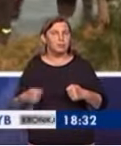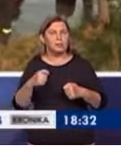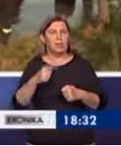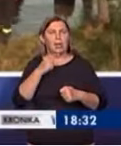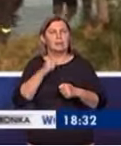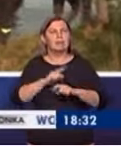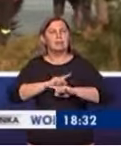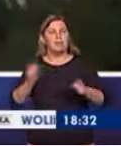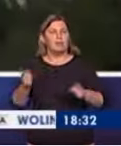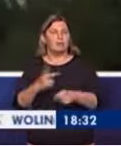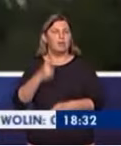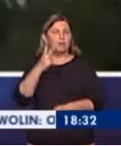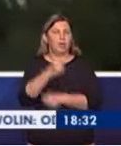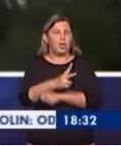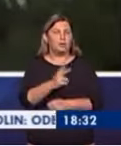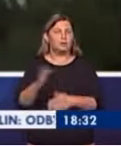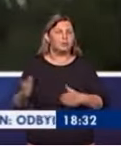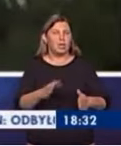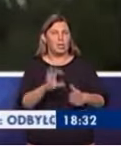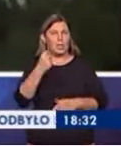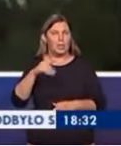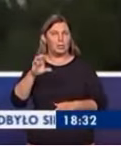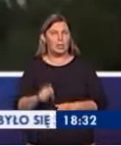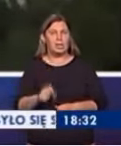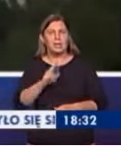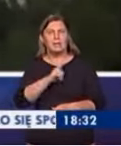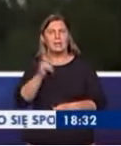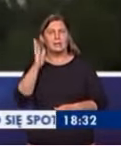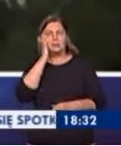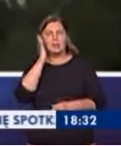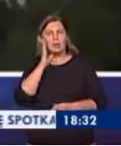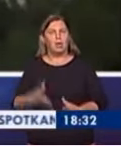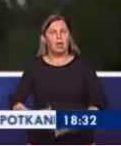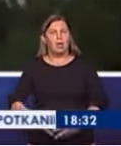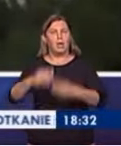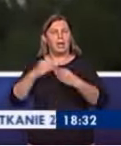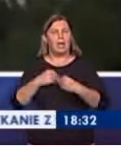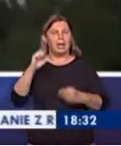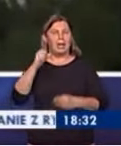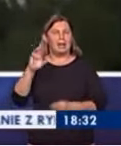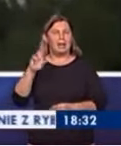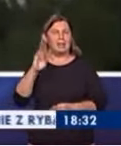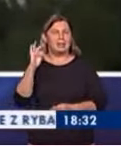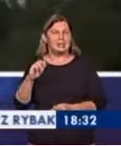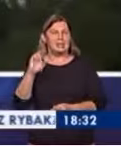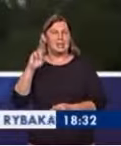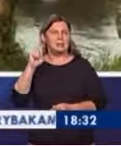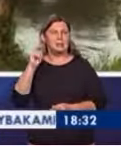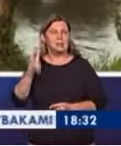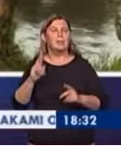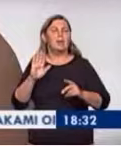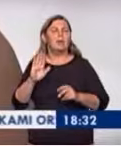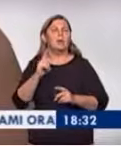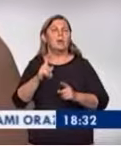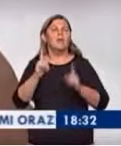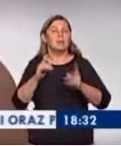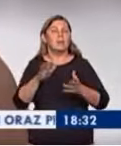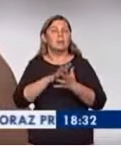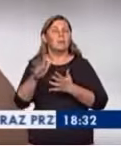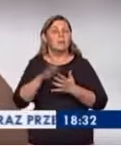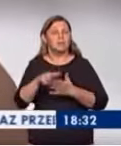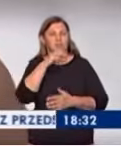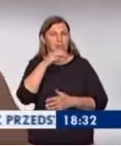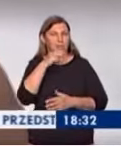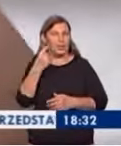prewencyjny zakaz wchodzenia do Odry. Każdy mieszkaniec zresztą otrzymał taki alert RCB. Jak czytamy, uwaga, zanieczyszczona woda w Odrze i